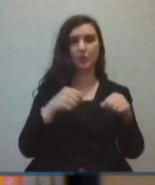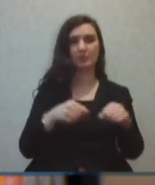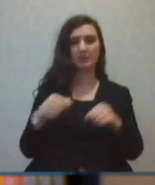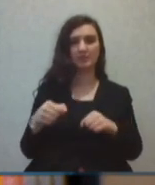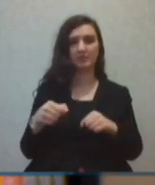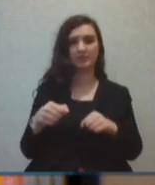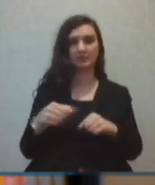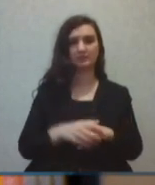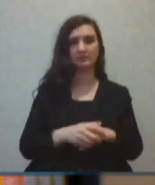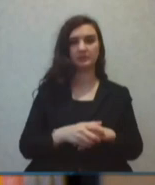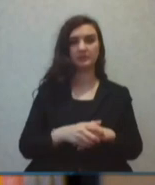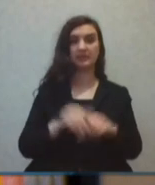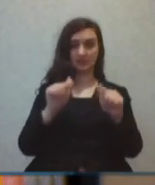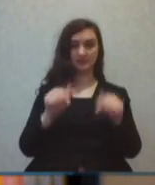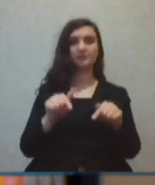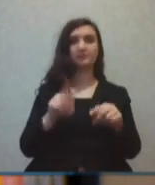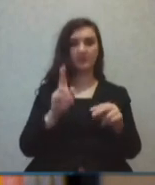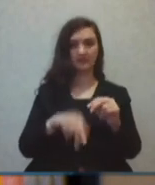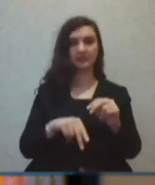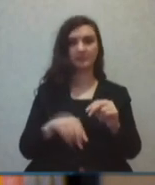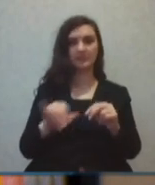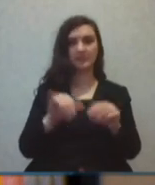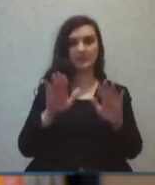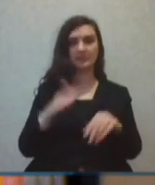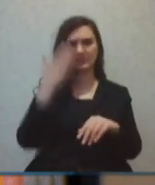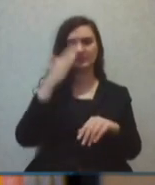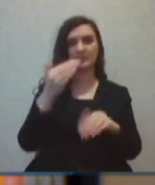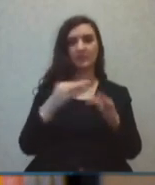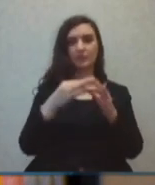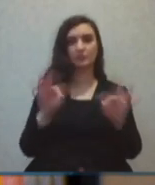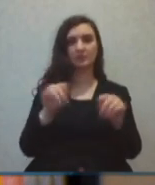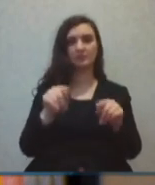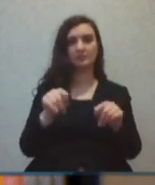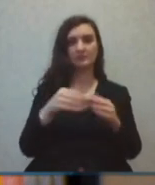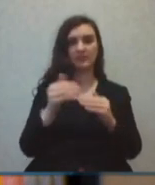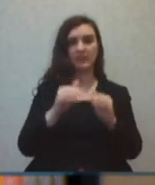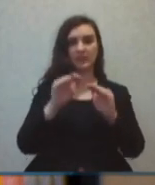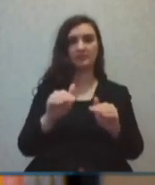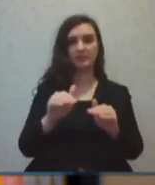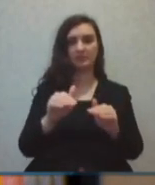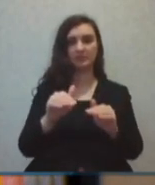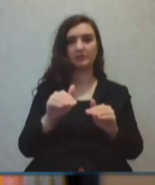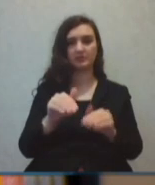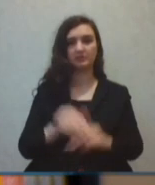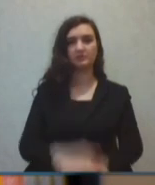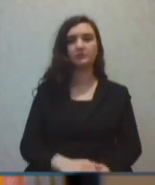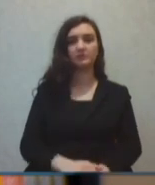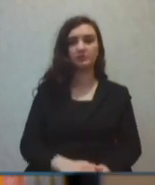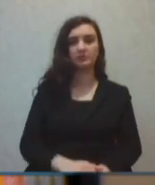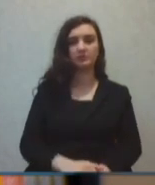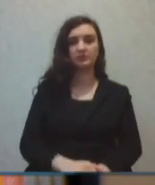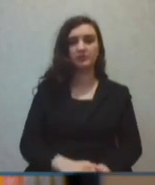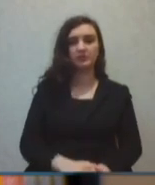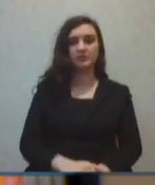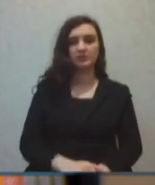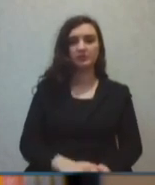უფლებები იქ თავდება, სადაც სხვის თავისუფლებებს ვეხები, ხო? თუნდაც აქედან გამომდინარე.